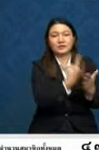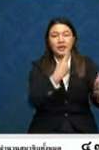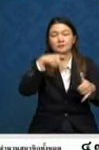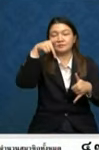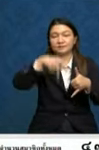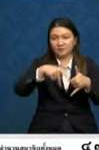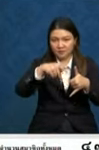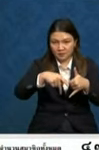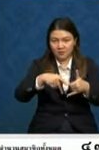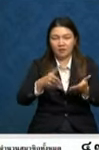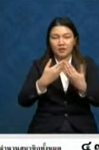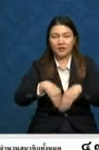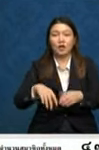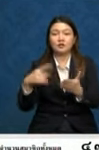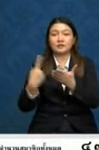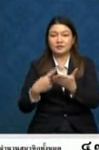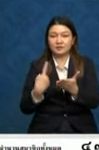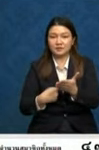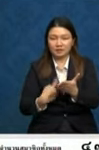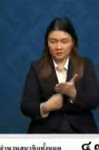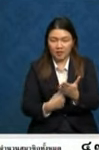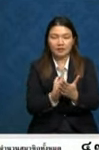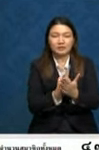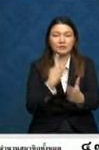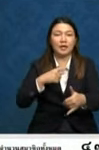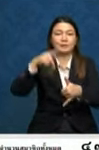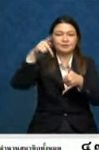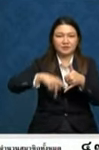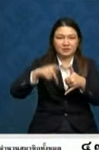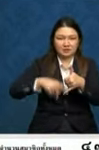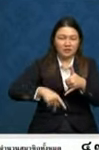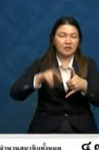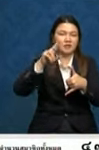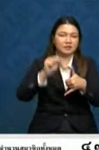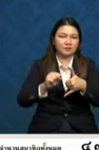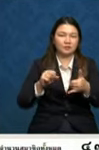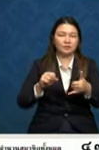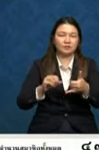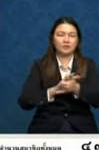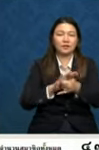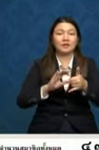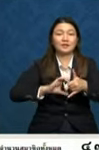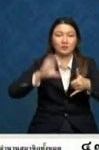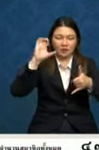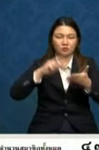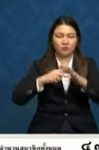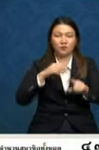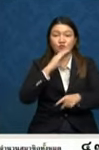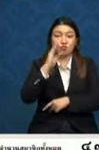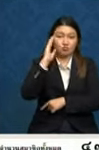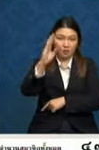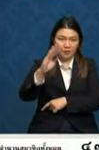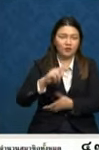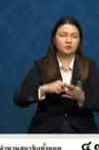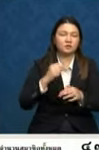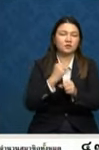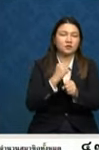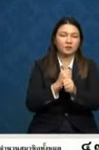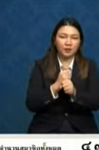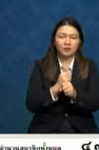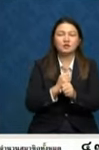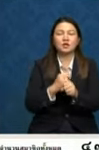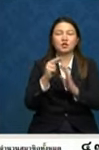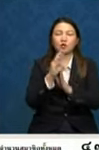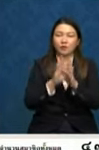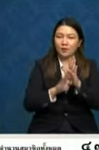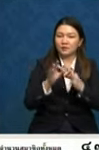าใช้จ่ายของที่ปรึกษาผู้แทนพิเศษของรัฐบาลเนี่ยจุดประสงค์เพื่อรองรับนโยบายของรัฐบาลในการดำเนินงานนโยบายที่ส